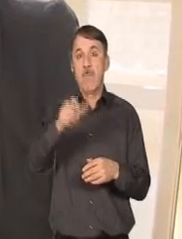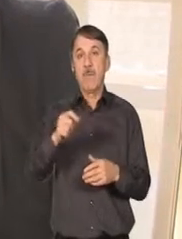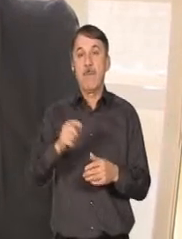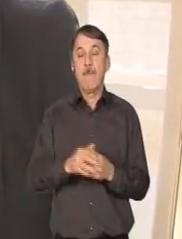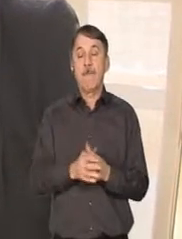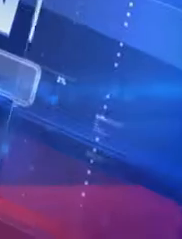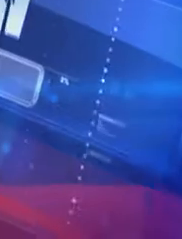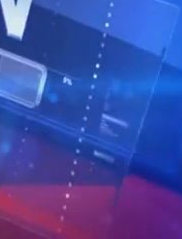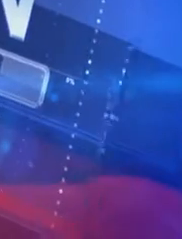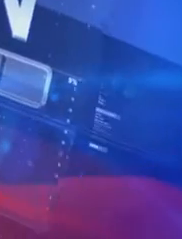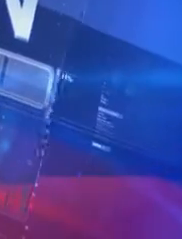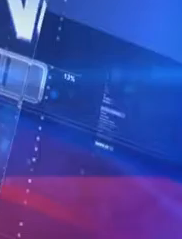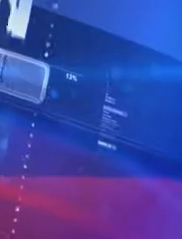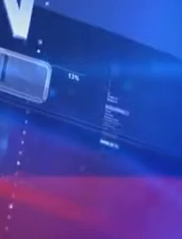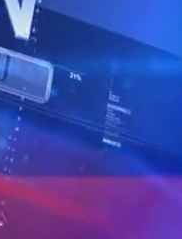9.394 korisnika.